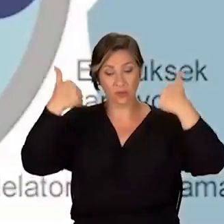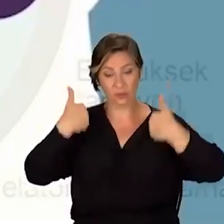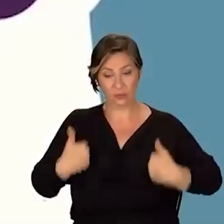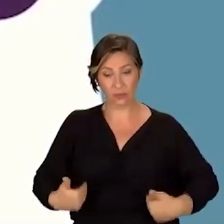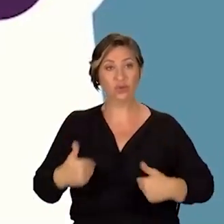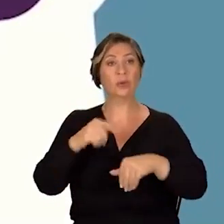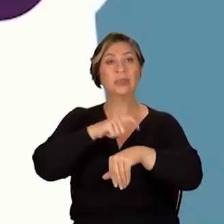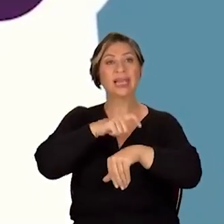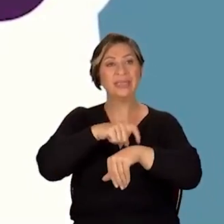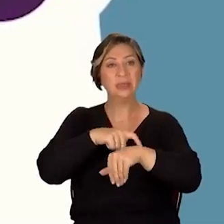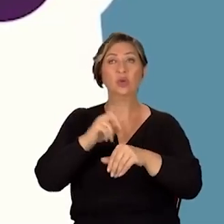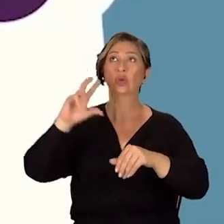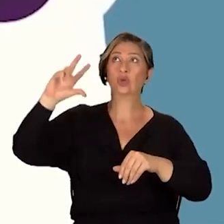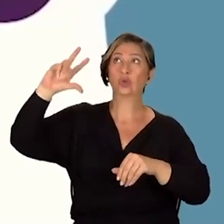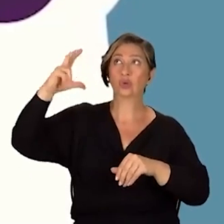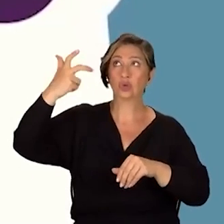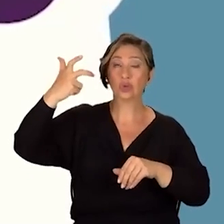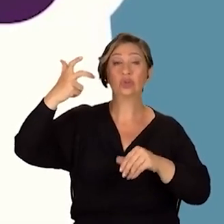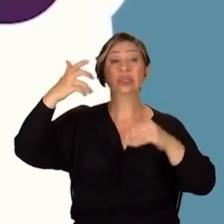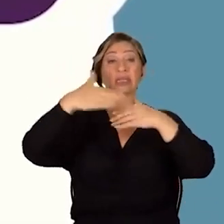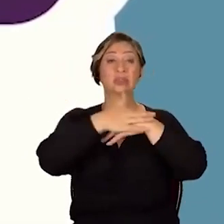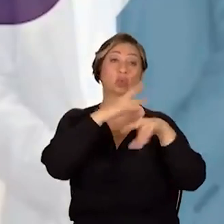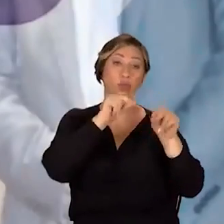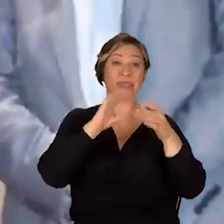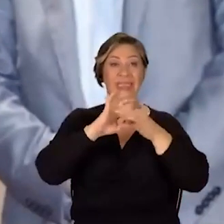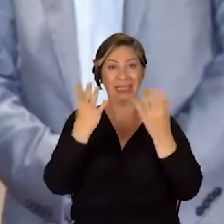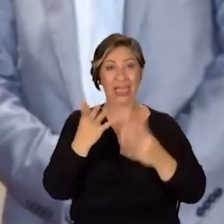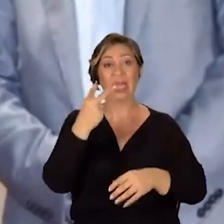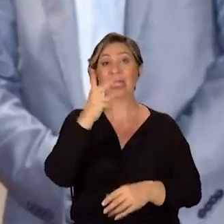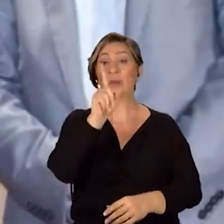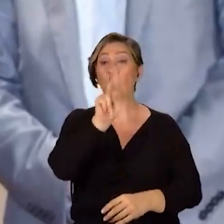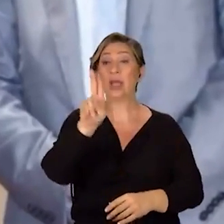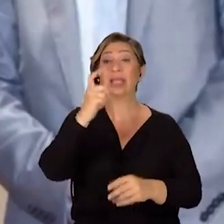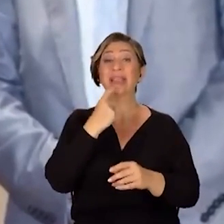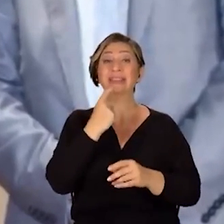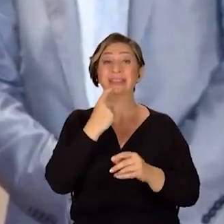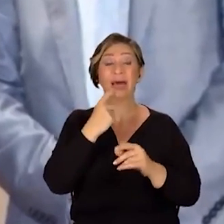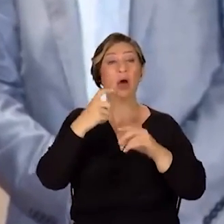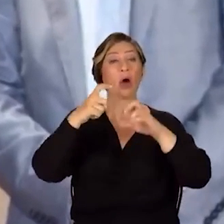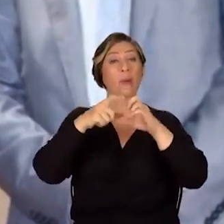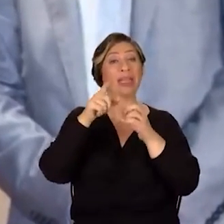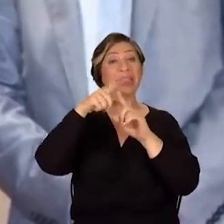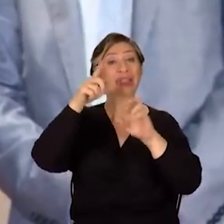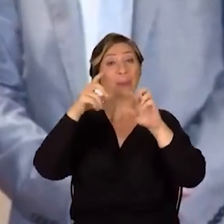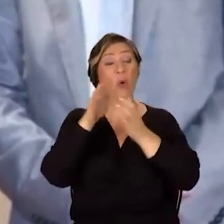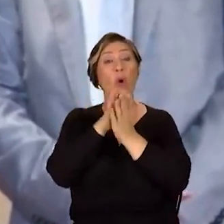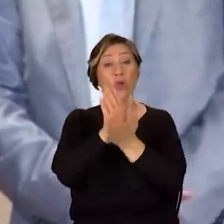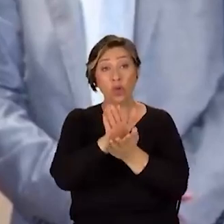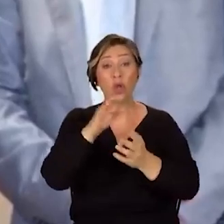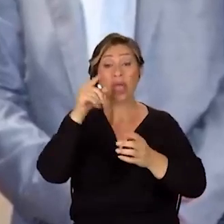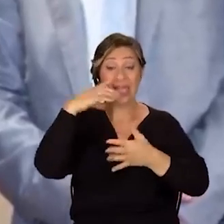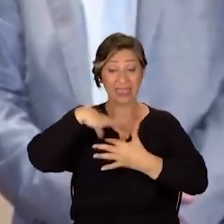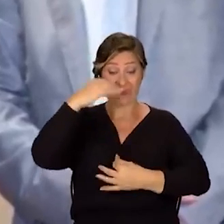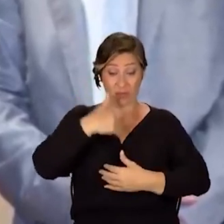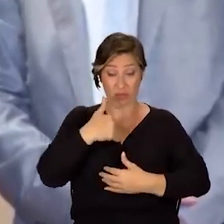saati ve gün ışığı, geceleri uyumamızın sebepleridir. 2017 yılında Nobel Tıp Ödülü, insan vücudunun biyolojik saatini inceleyen